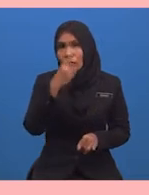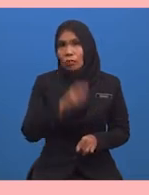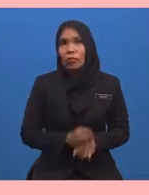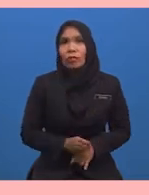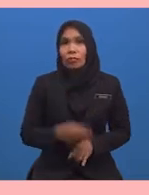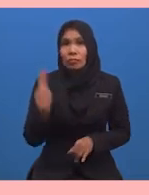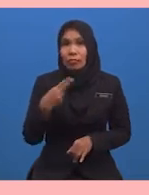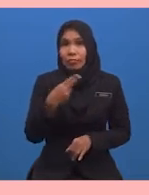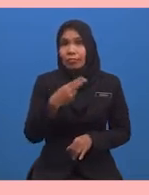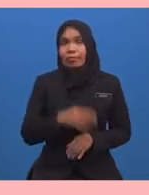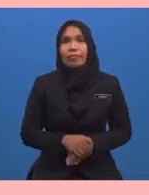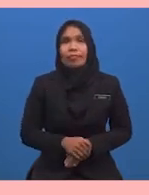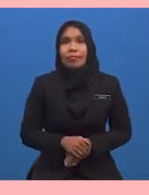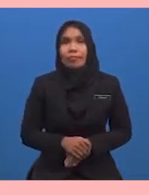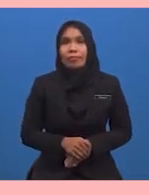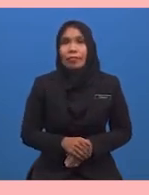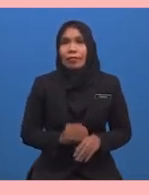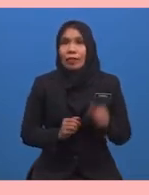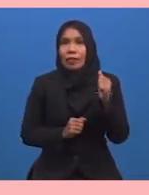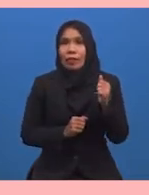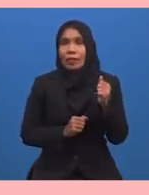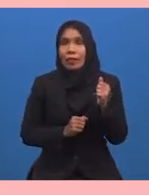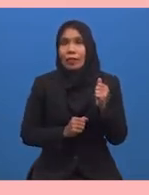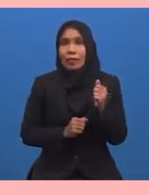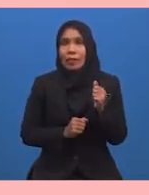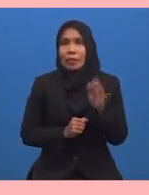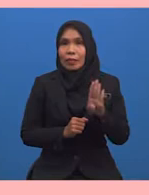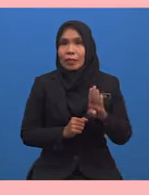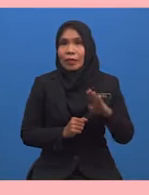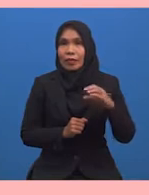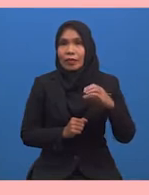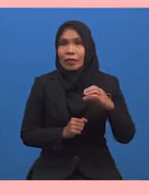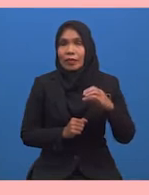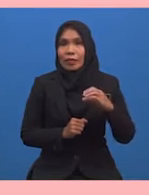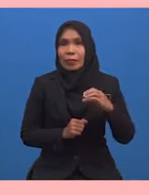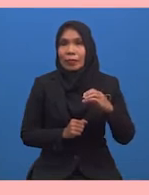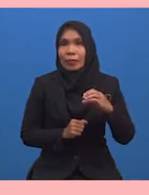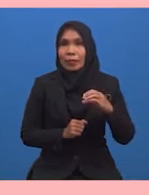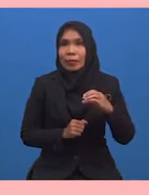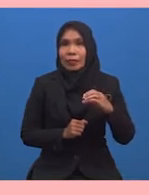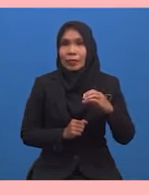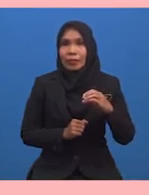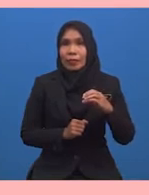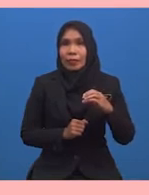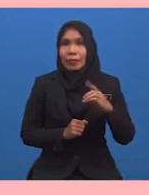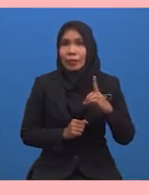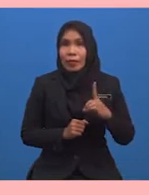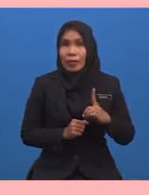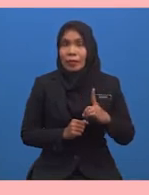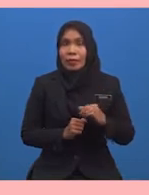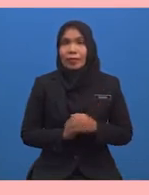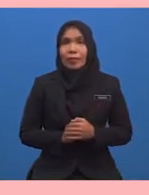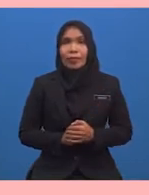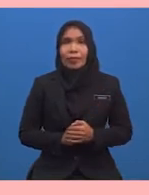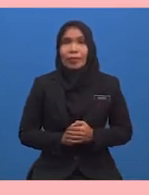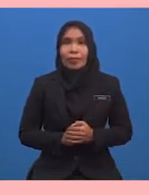A. Kos rendah, B. Kawasan tadahan hujan, C. Keseimbangan ekosistem dan D.